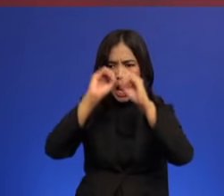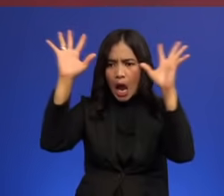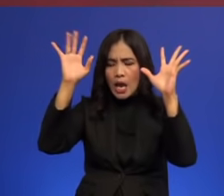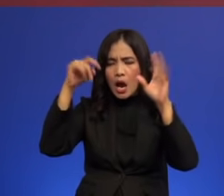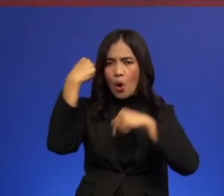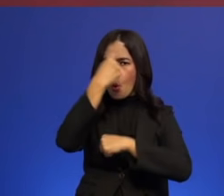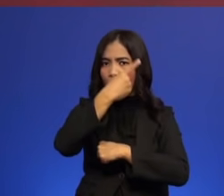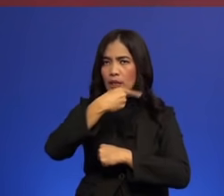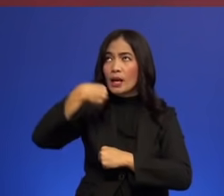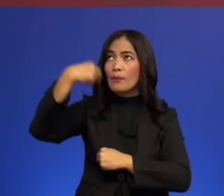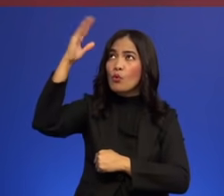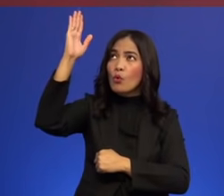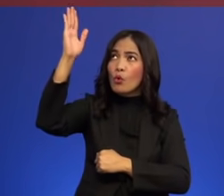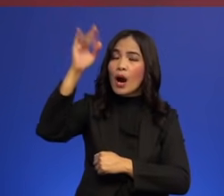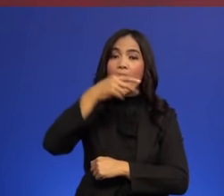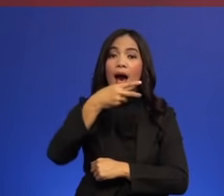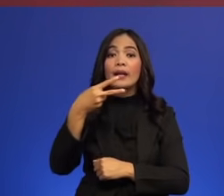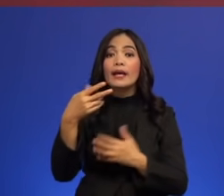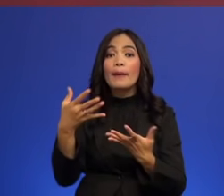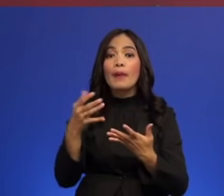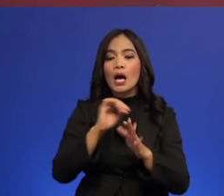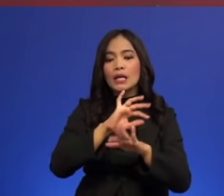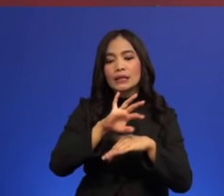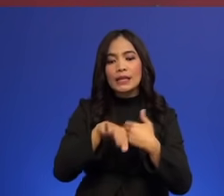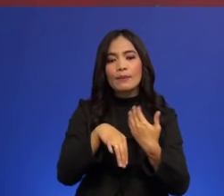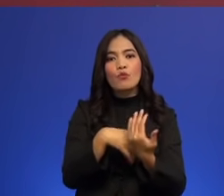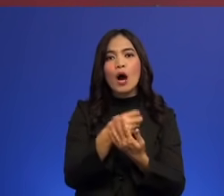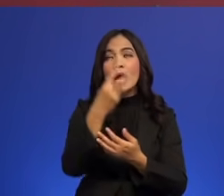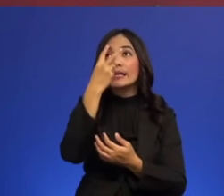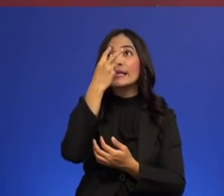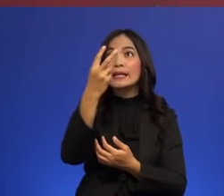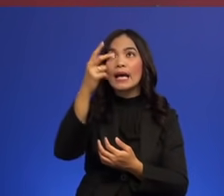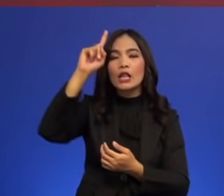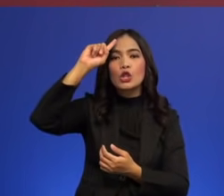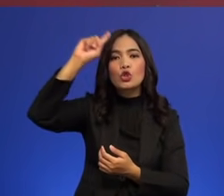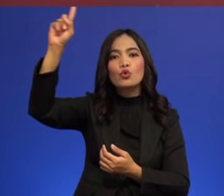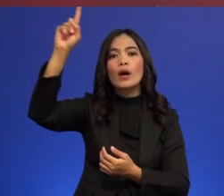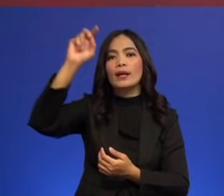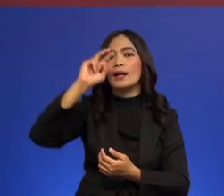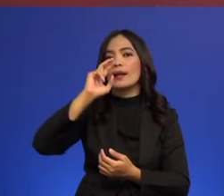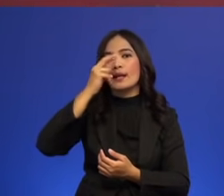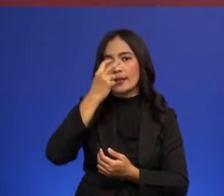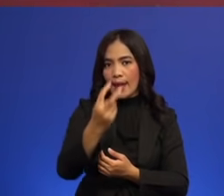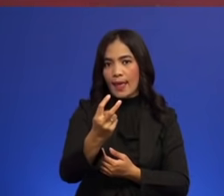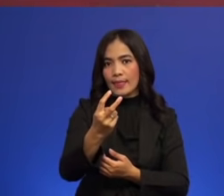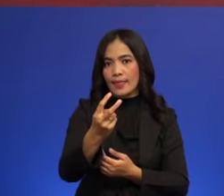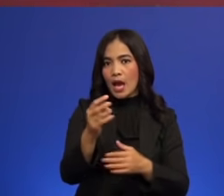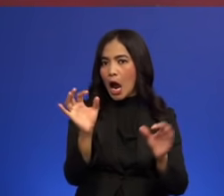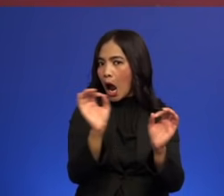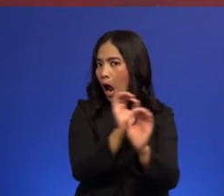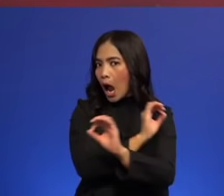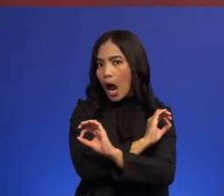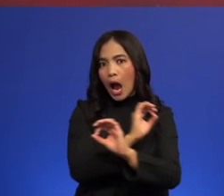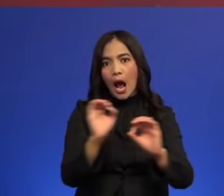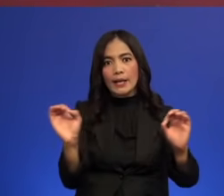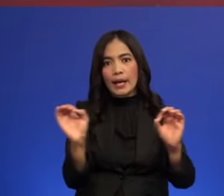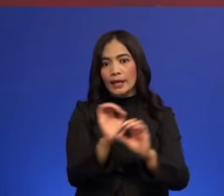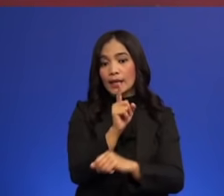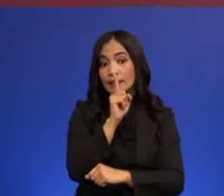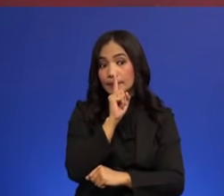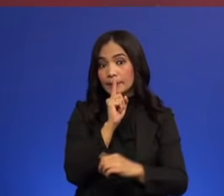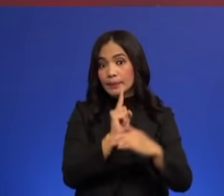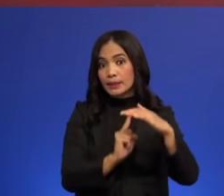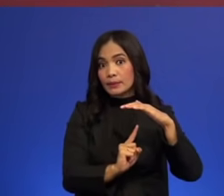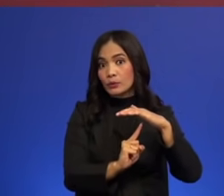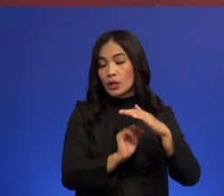wajahmu. Artinya semua dilihat oleh Tuhan. Tidak ada yang tersembunyi.